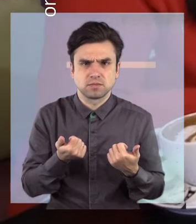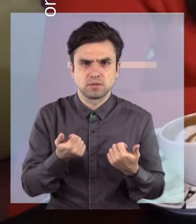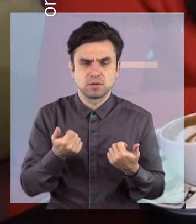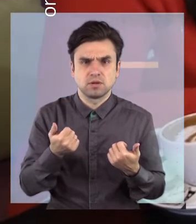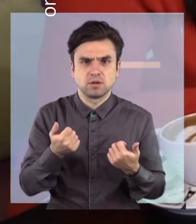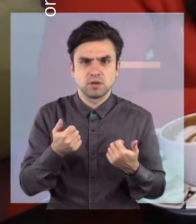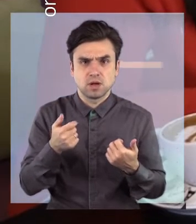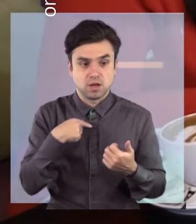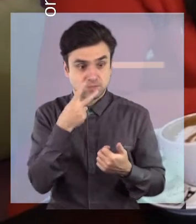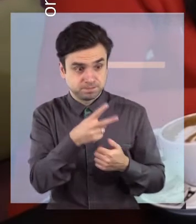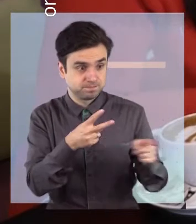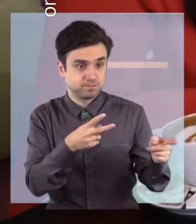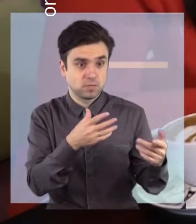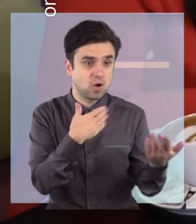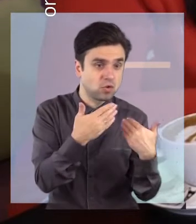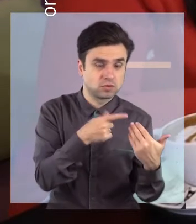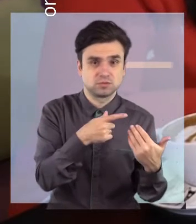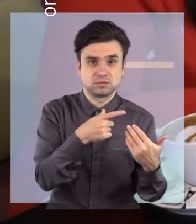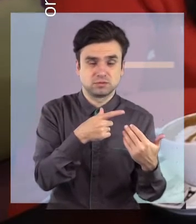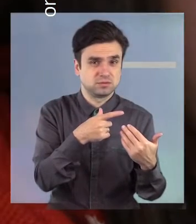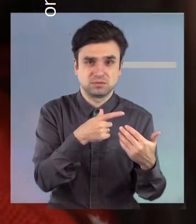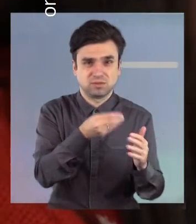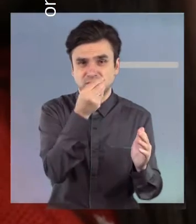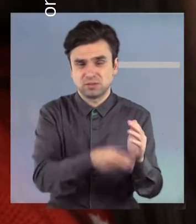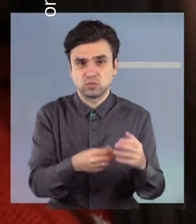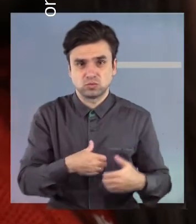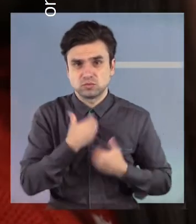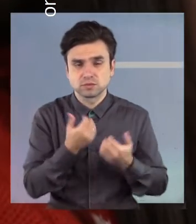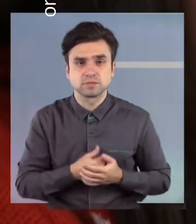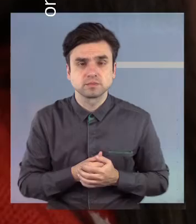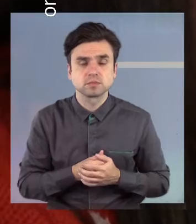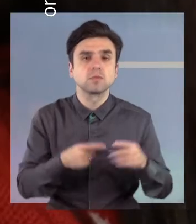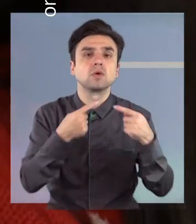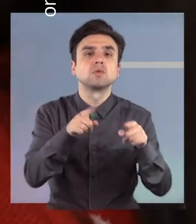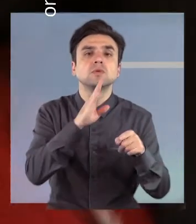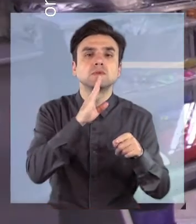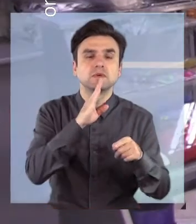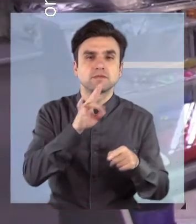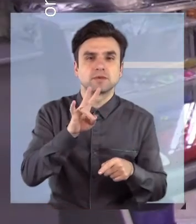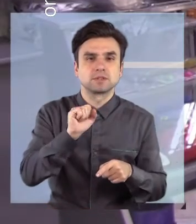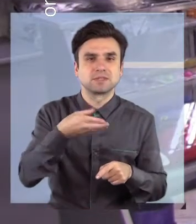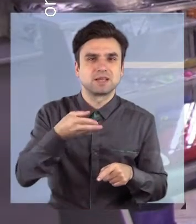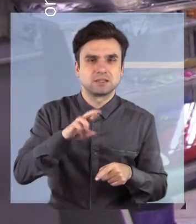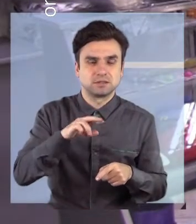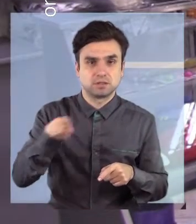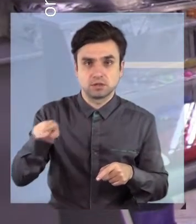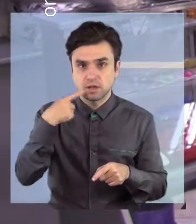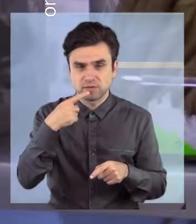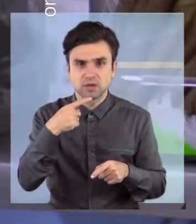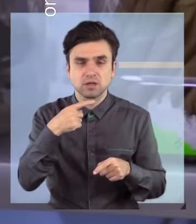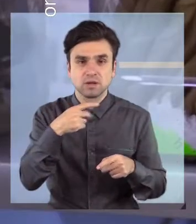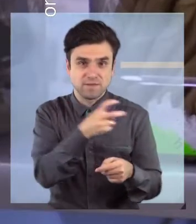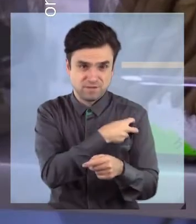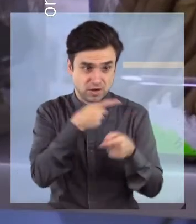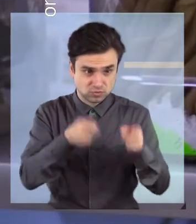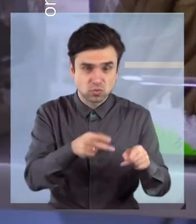ужасно. Анастасія теж активістка організації «Поміч тваринам». Переконує, жодного лікування кошеняті не надали. А замість спеціального корму для